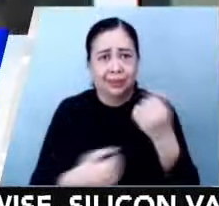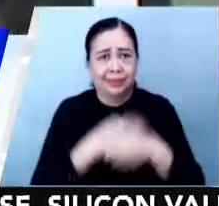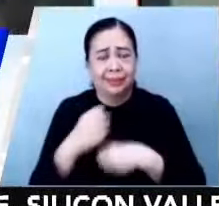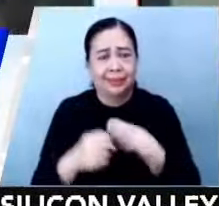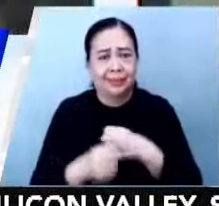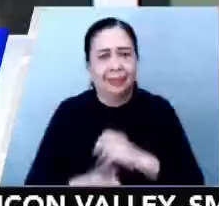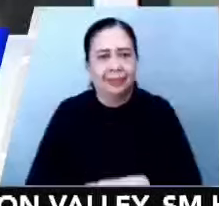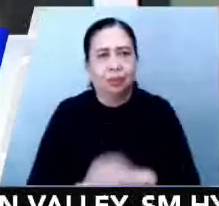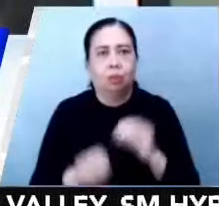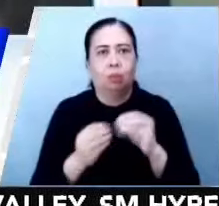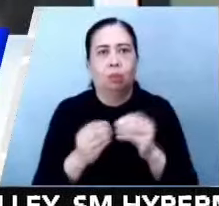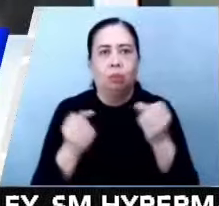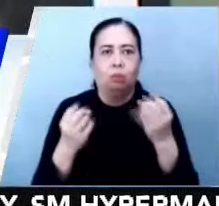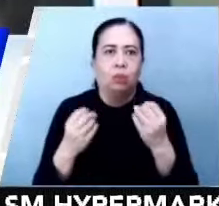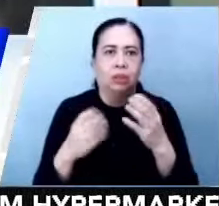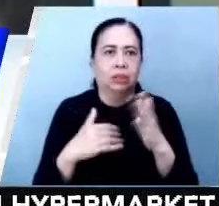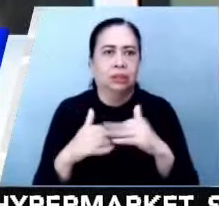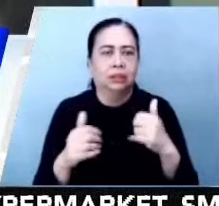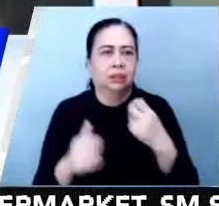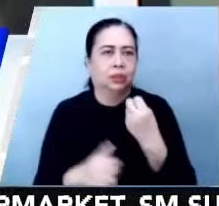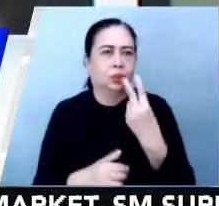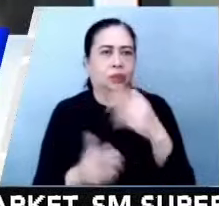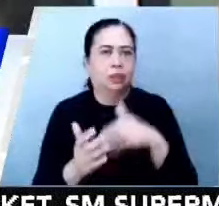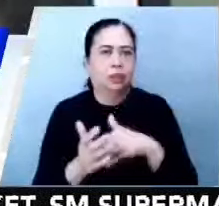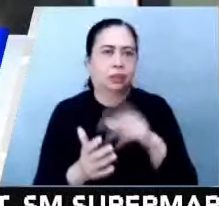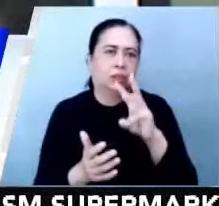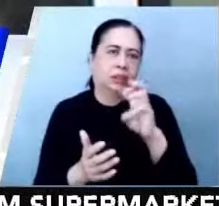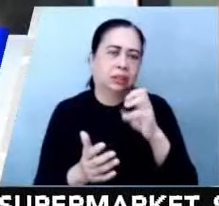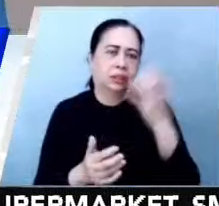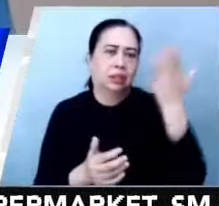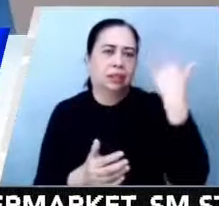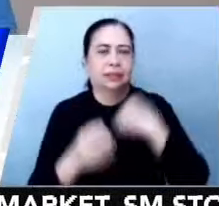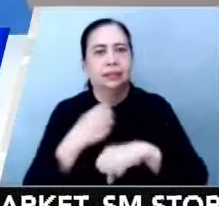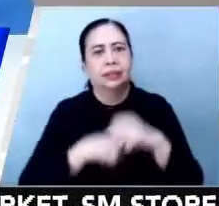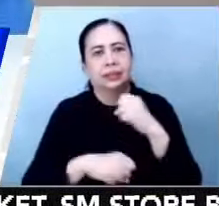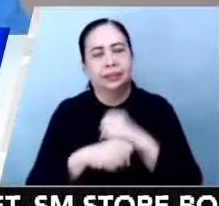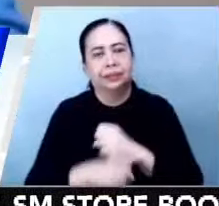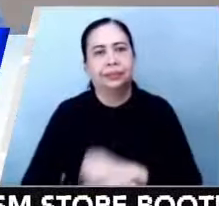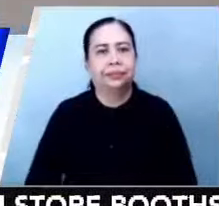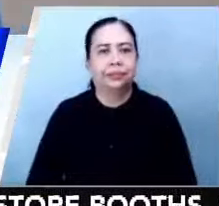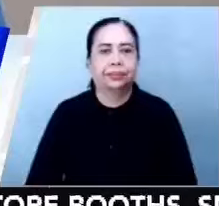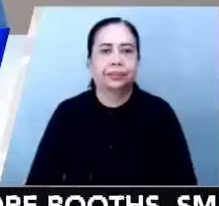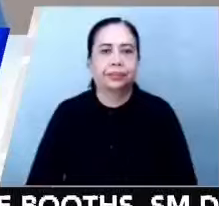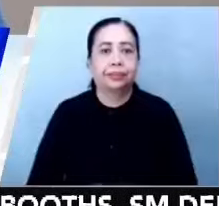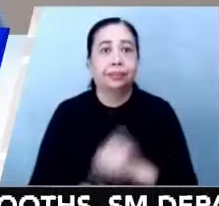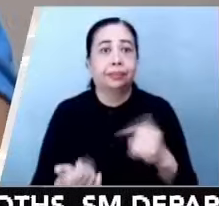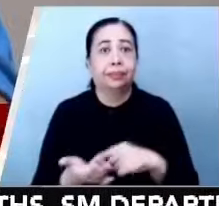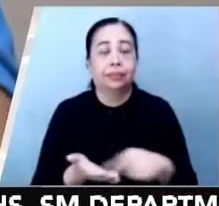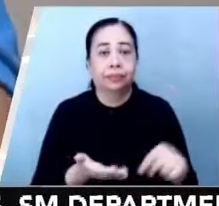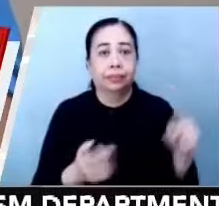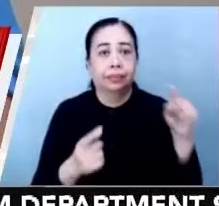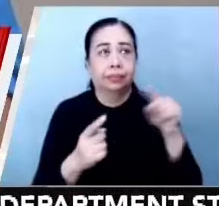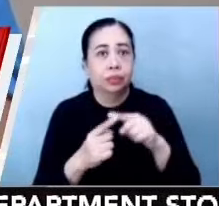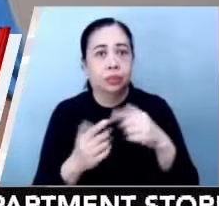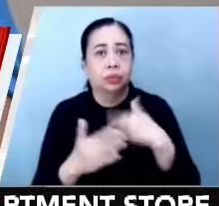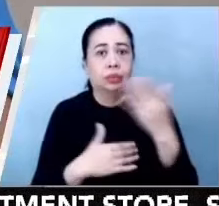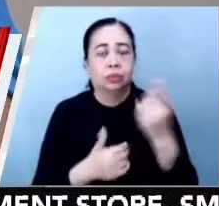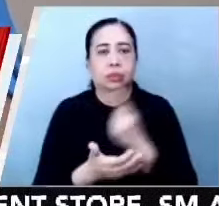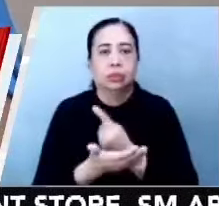marami sa naitalang 12,600 noong nakaraang school year. Ngayong linggo hanggang sa susunod na linggo